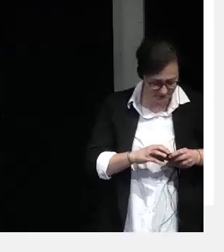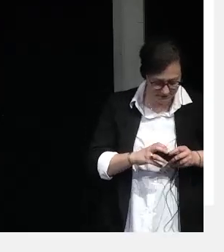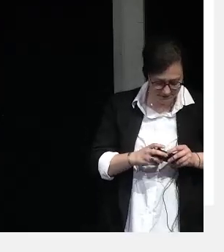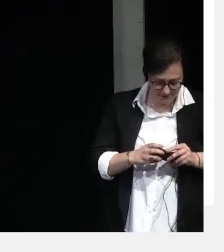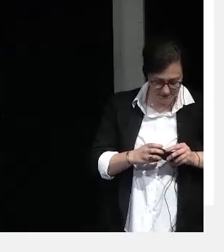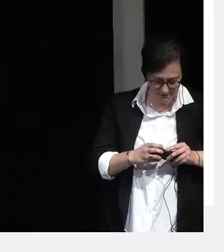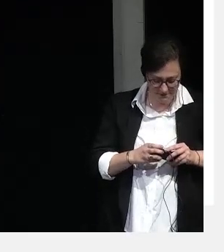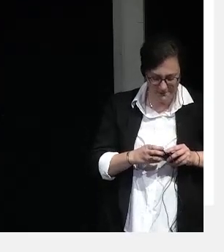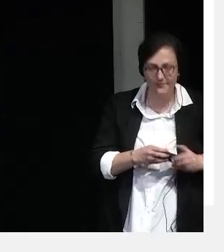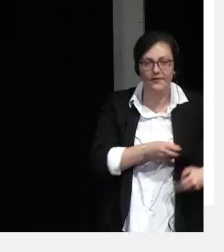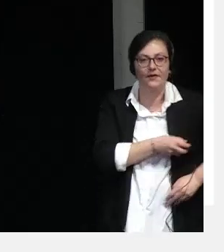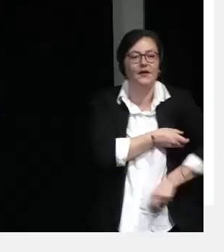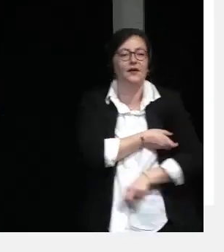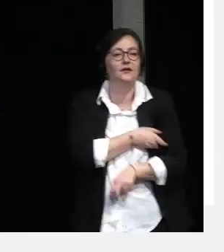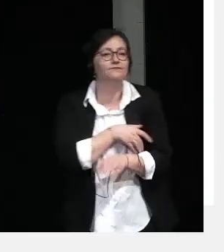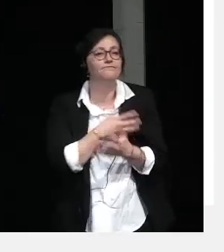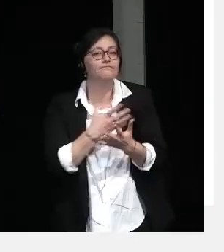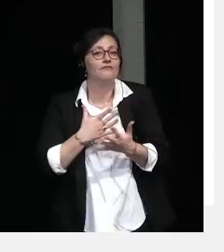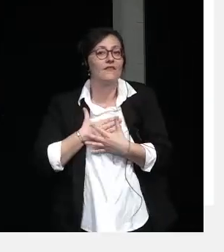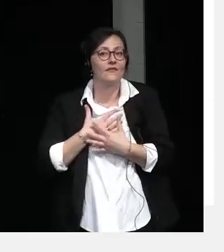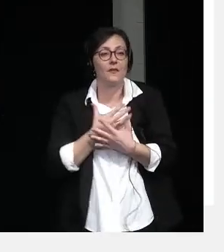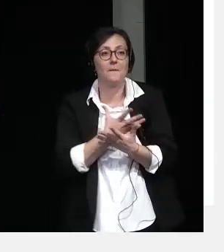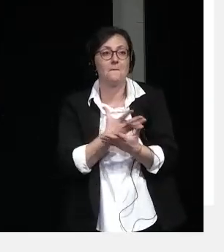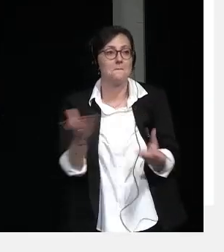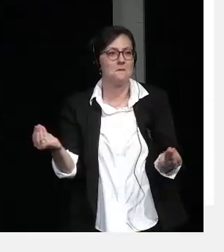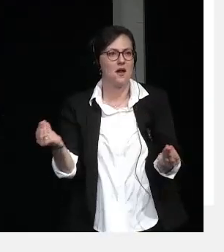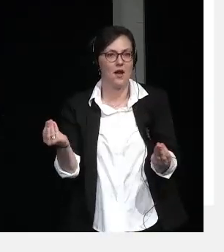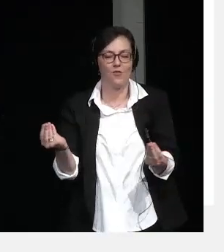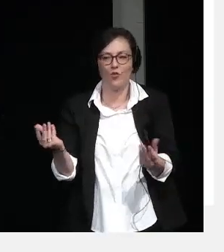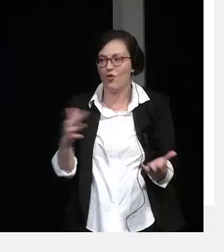us. Thank you.